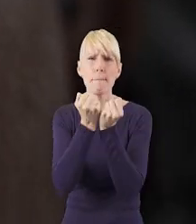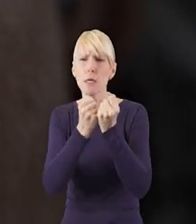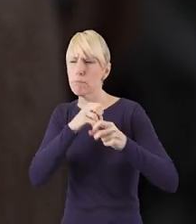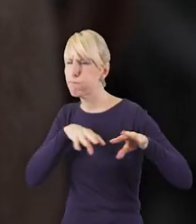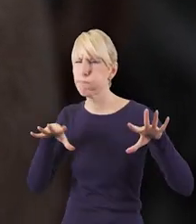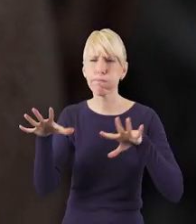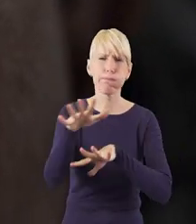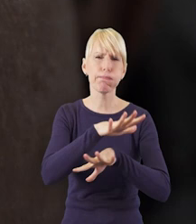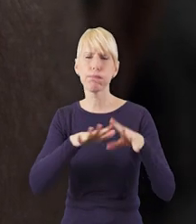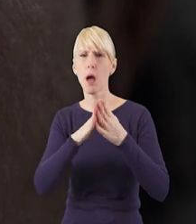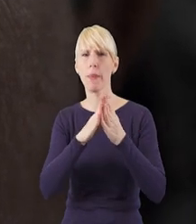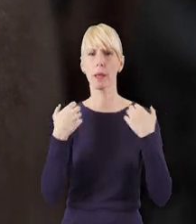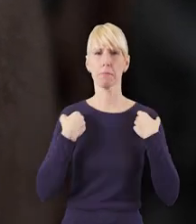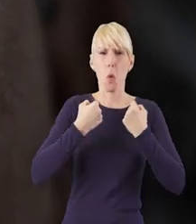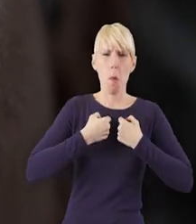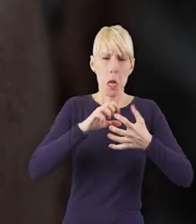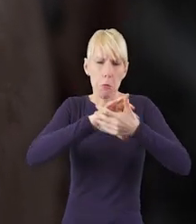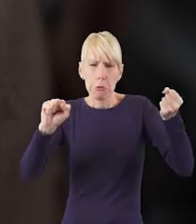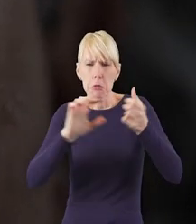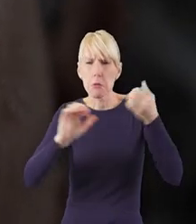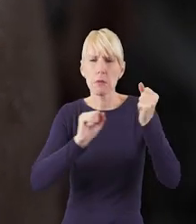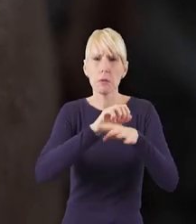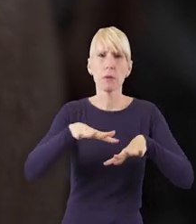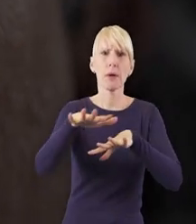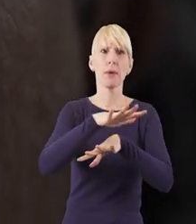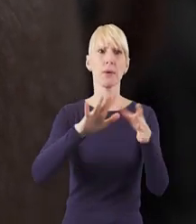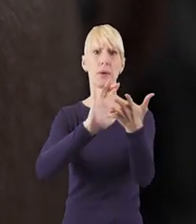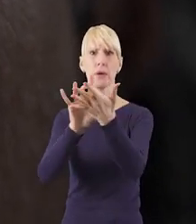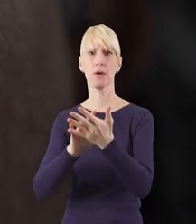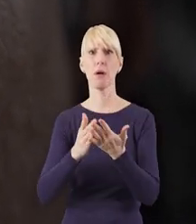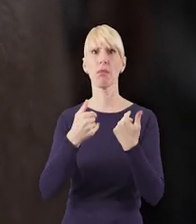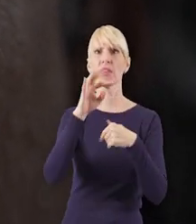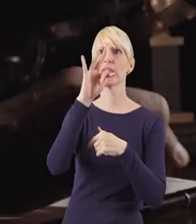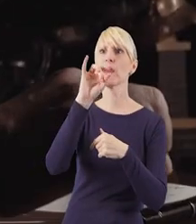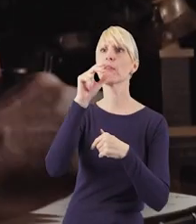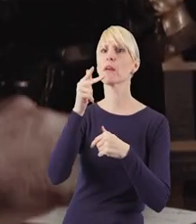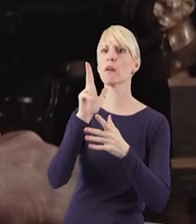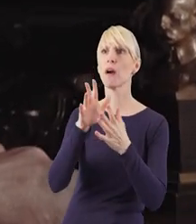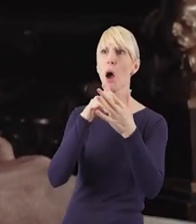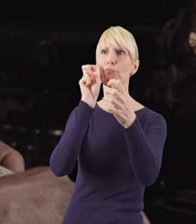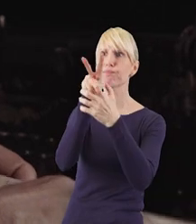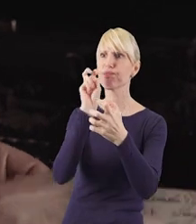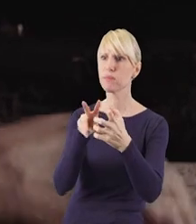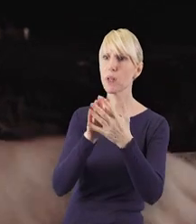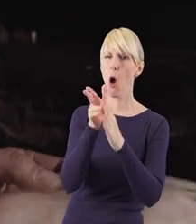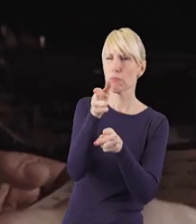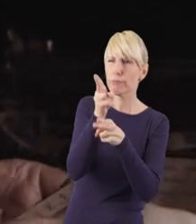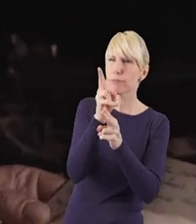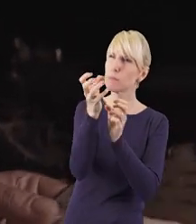i zakrwawione strzępy bielizny. W niektórych miejscach leżały odpadki tynku z podzierawionych